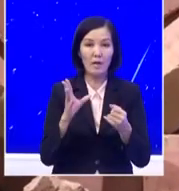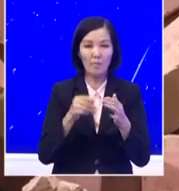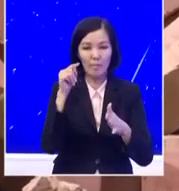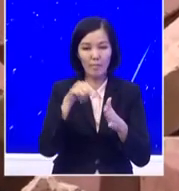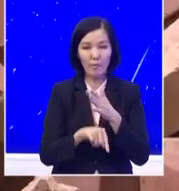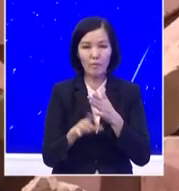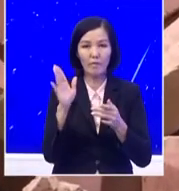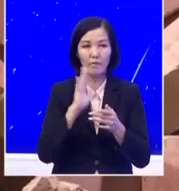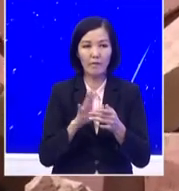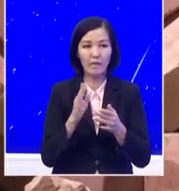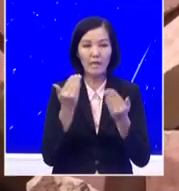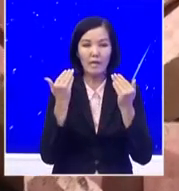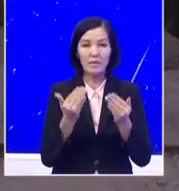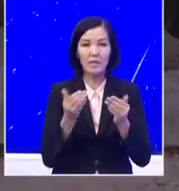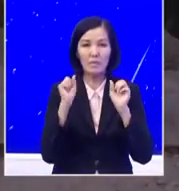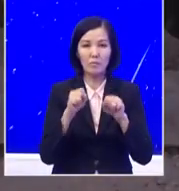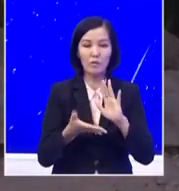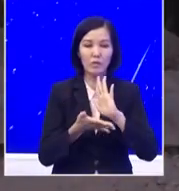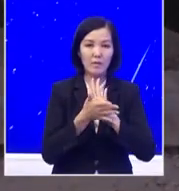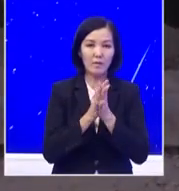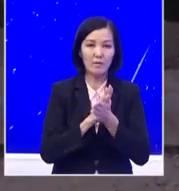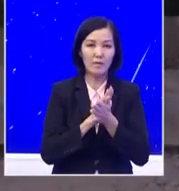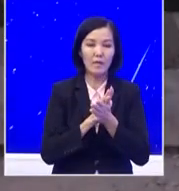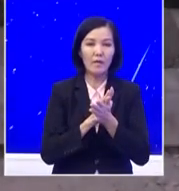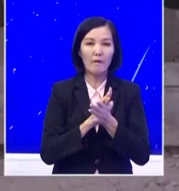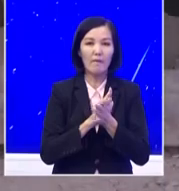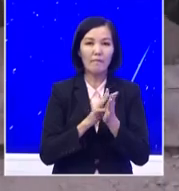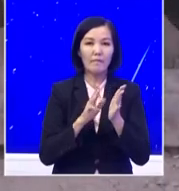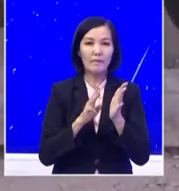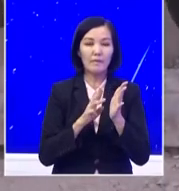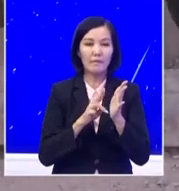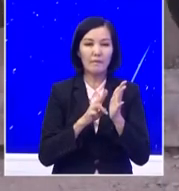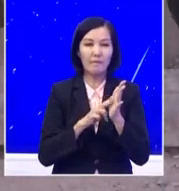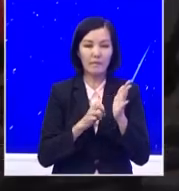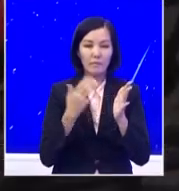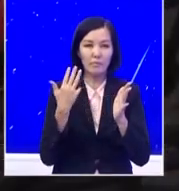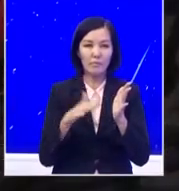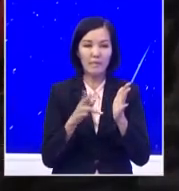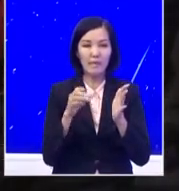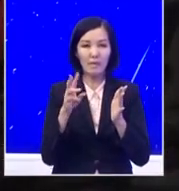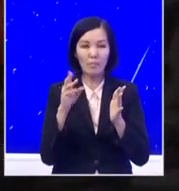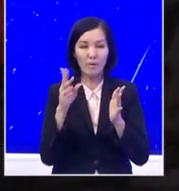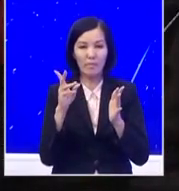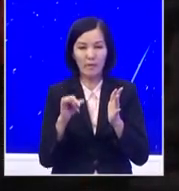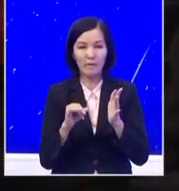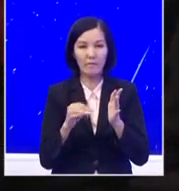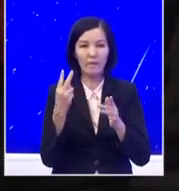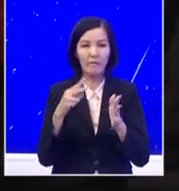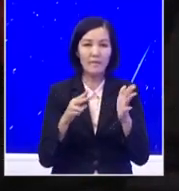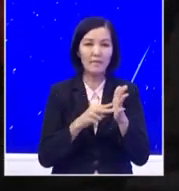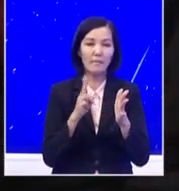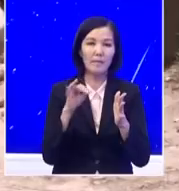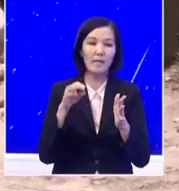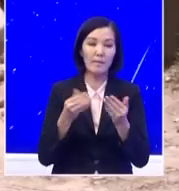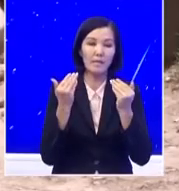Новая водонапорная башня сможет вместить в себя 907 кубометров воды, а протяженность системы водоснабжения составит 27 километров.